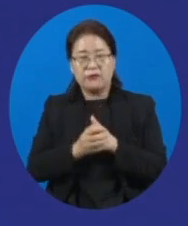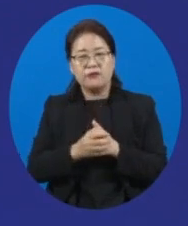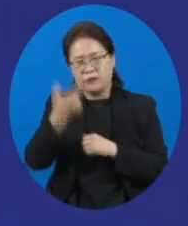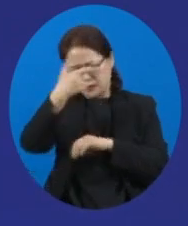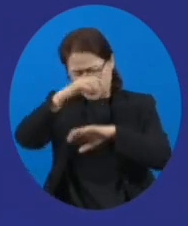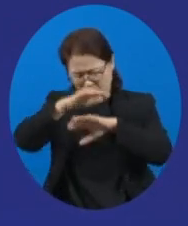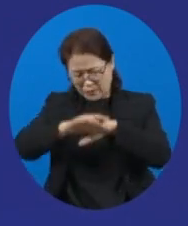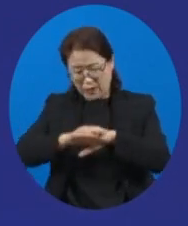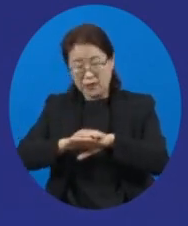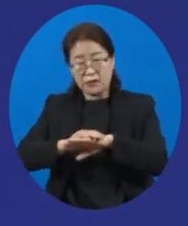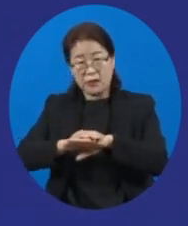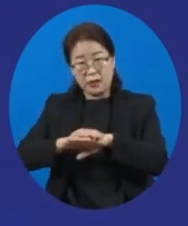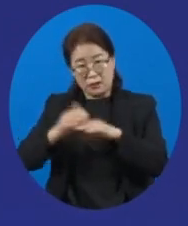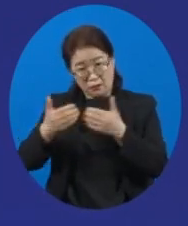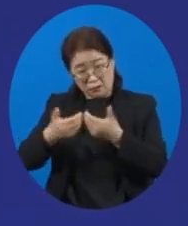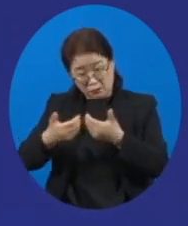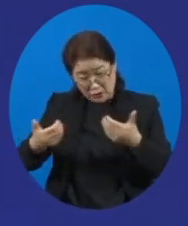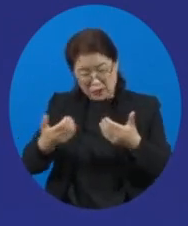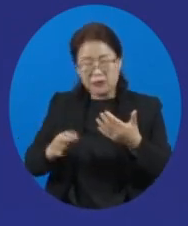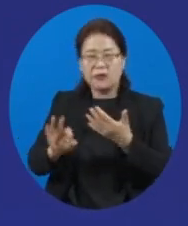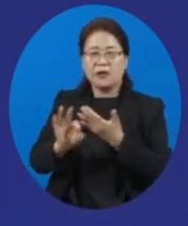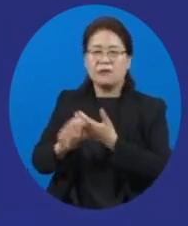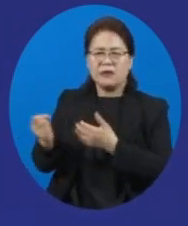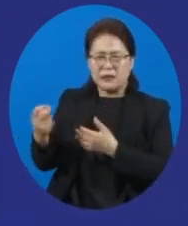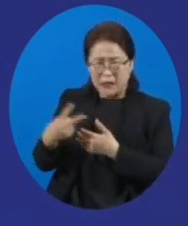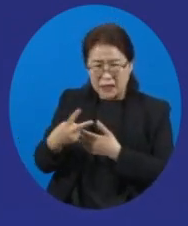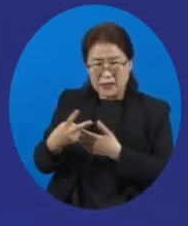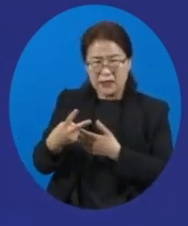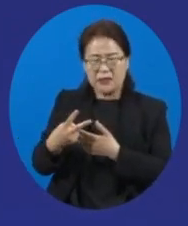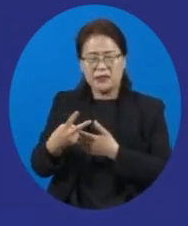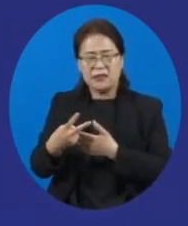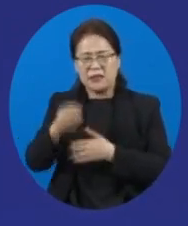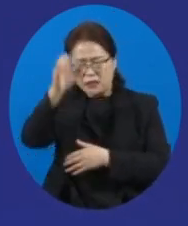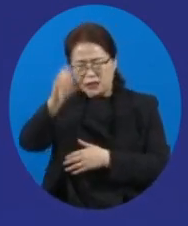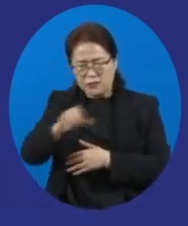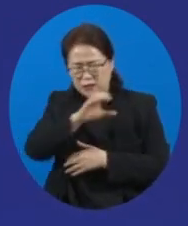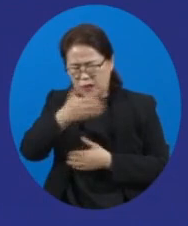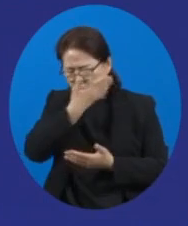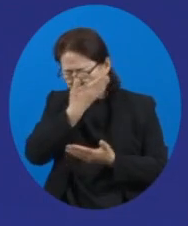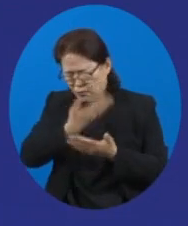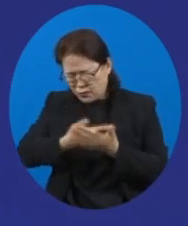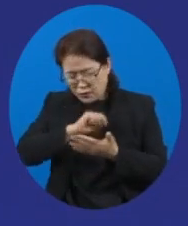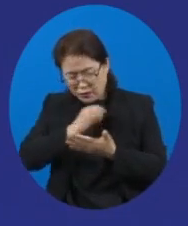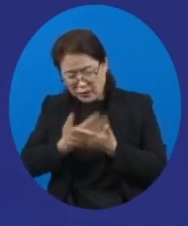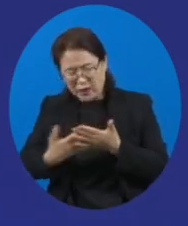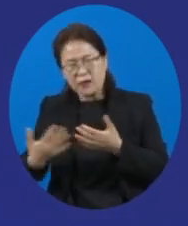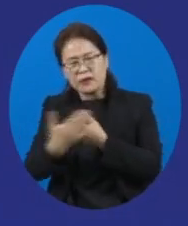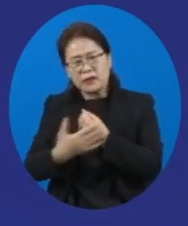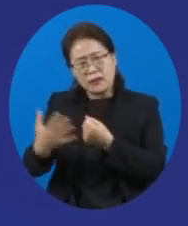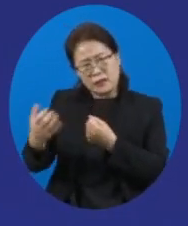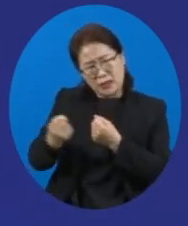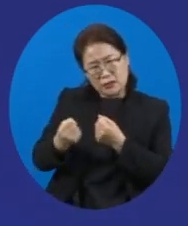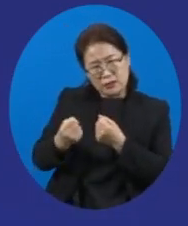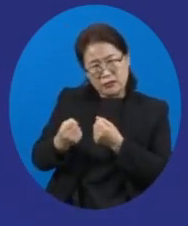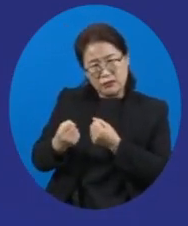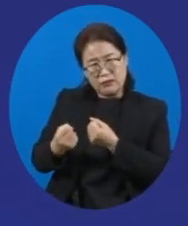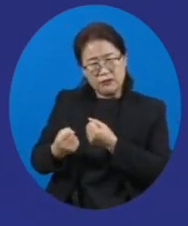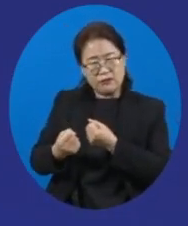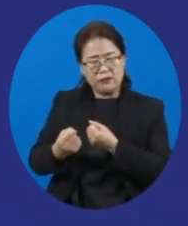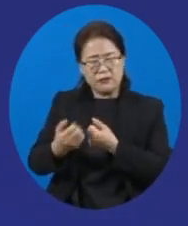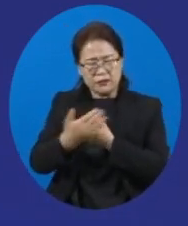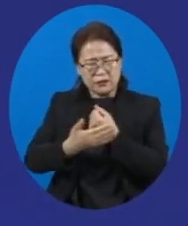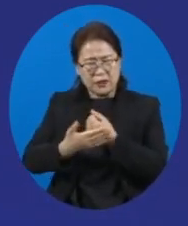예배의 자리에서 멀어졌다면 다시 십자가의 보혈을 힘입어서 은혜의 보좌 앞에